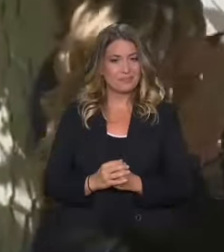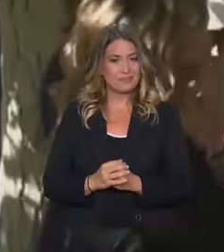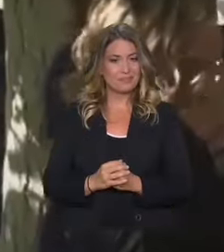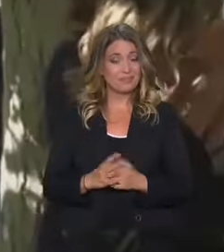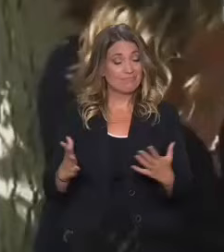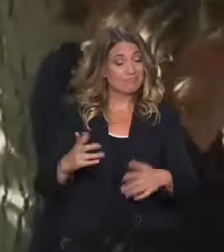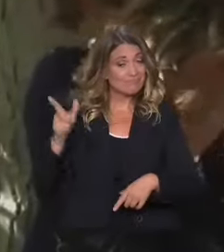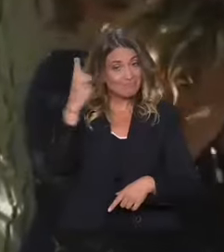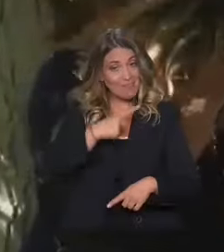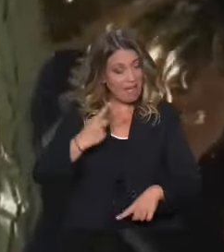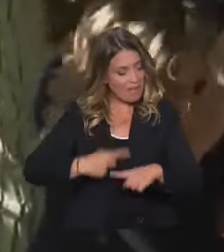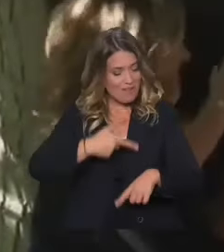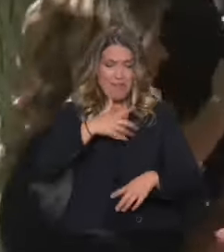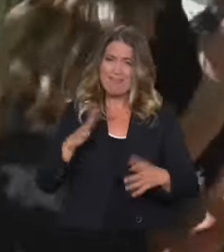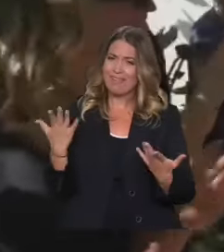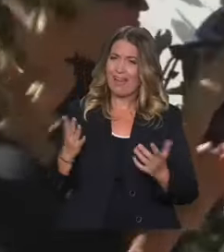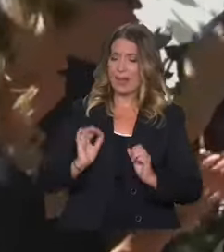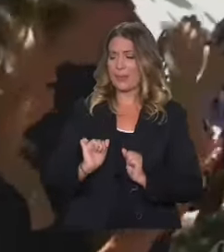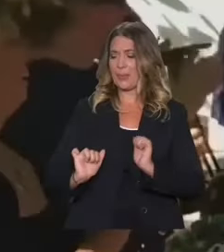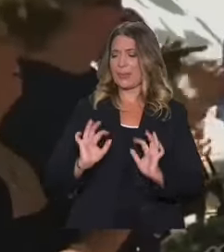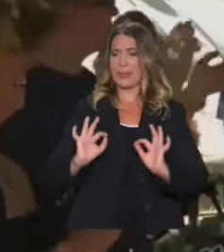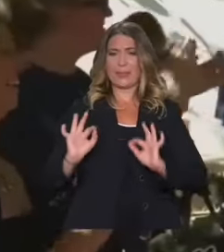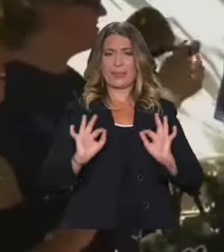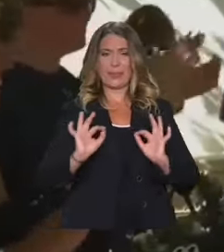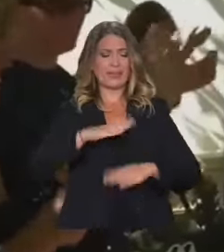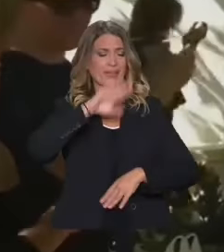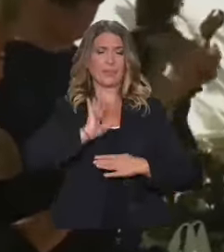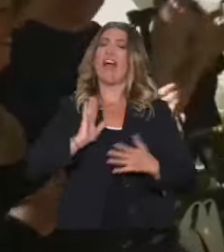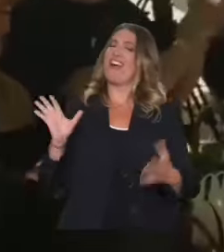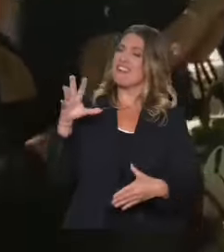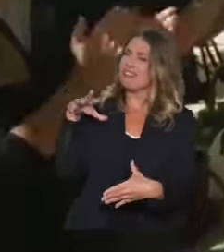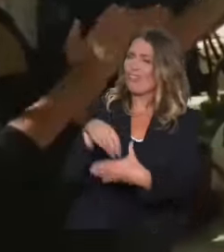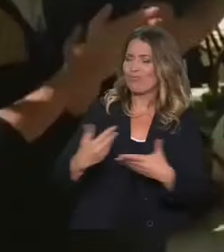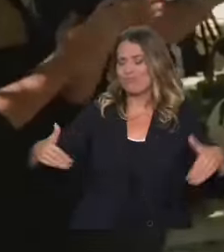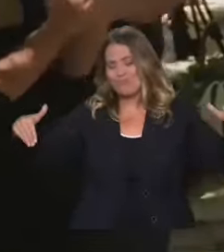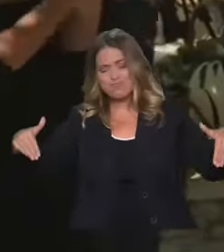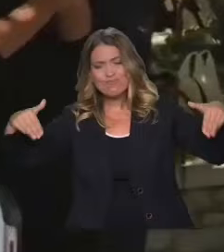Απλώς και χαμογελαστός να σπάει το πρωτόκολλο και να δείχνει να το απολαμβάνει με την ψυχή του.